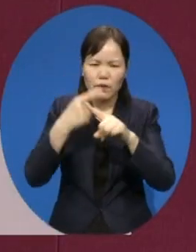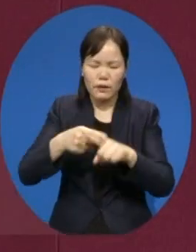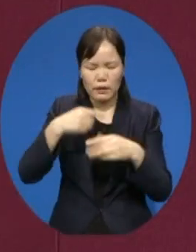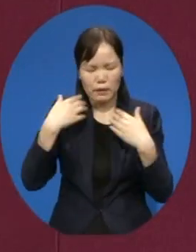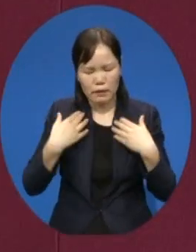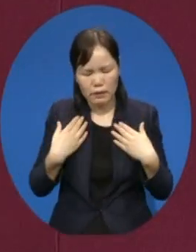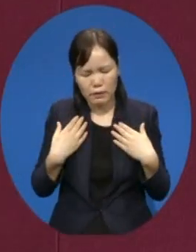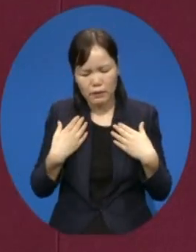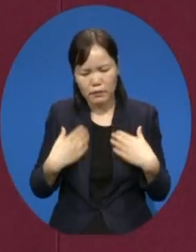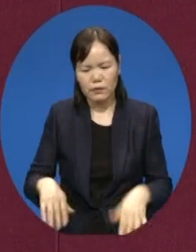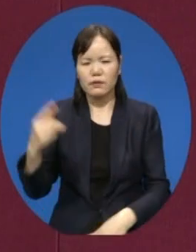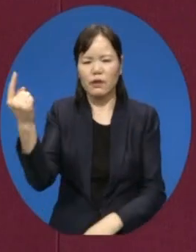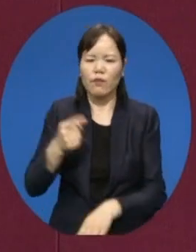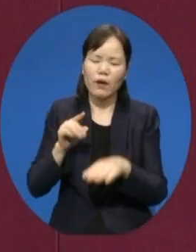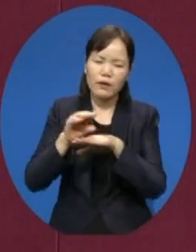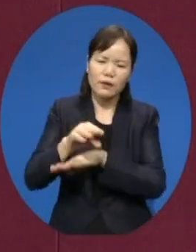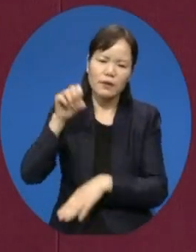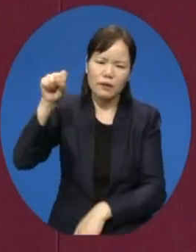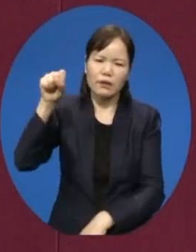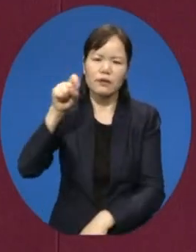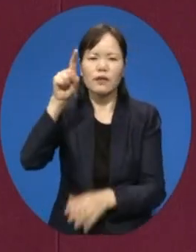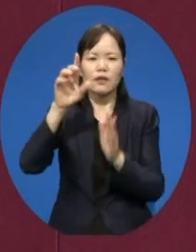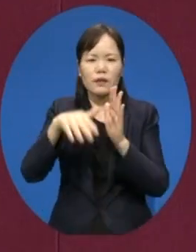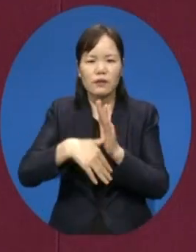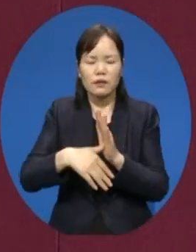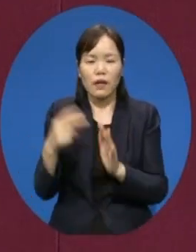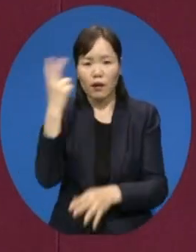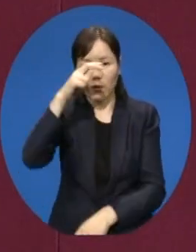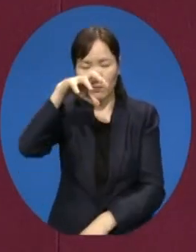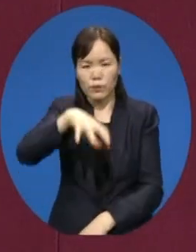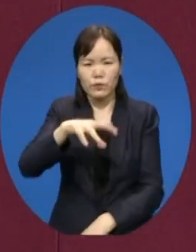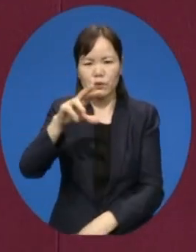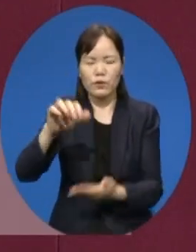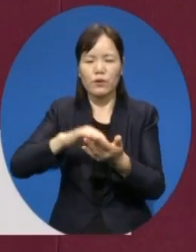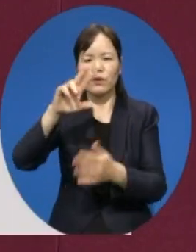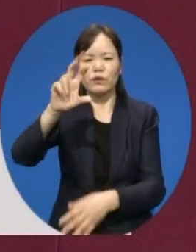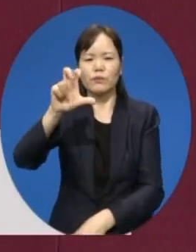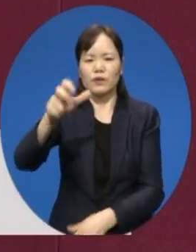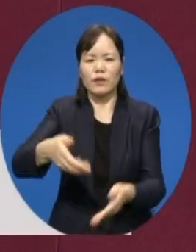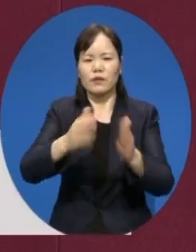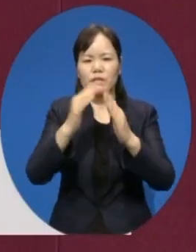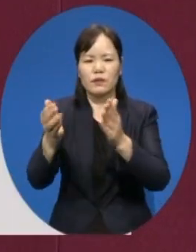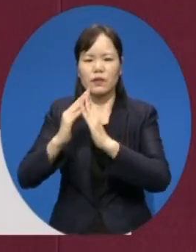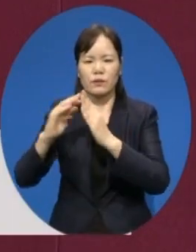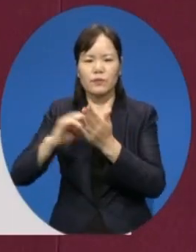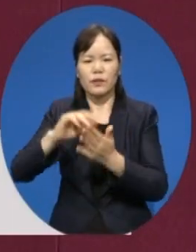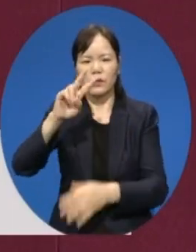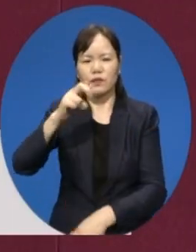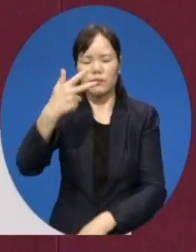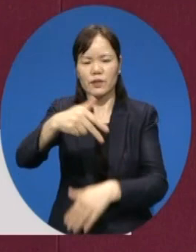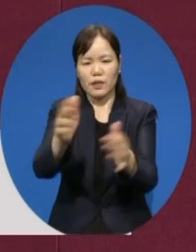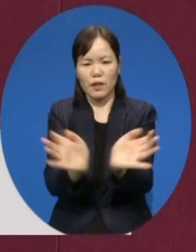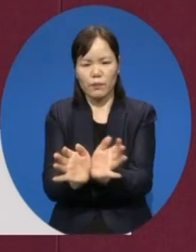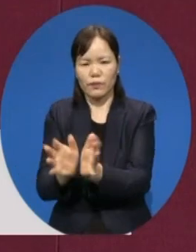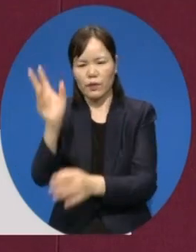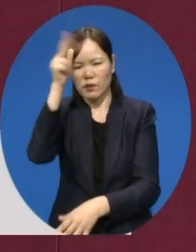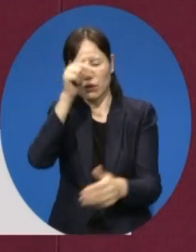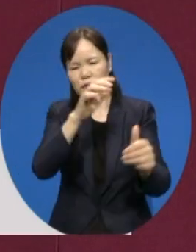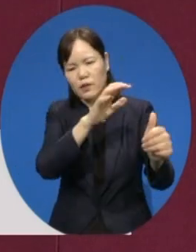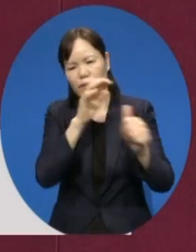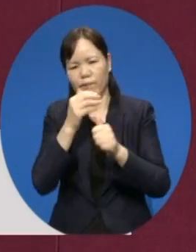정부 어떻게 했습니까? 검문소 25개 설치했습니다. 27개 중대 규모 경찰 동원해서 집결